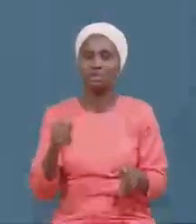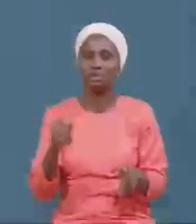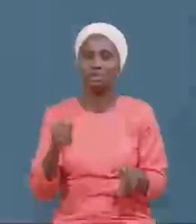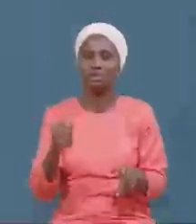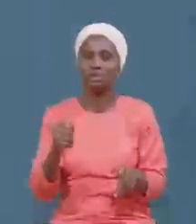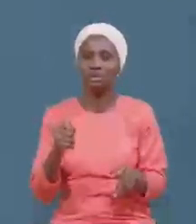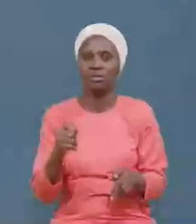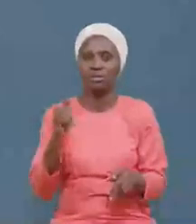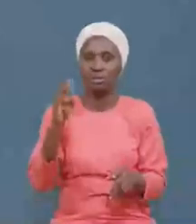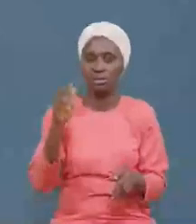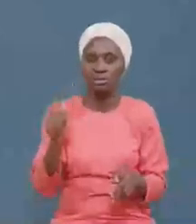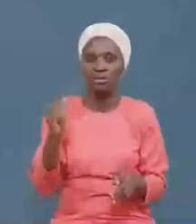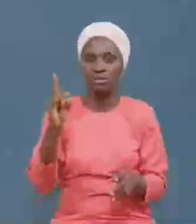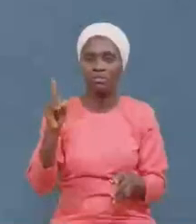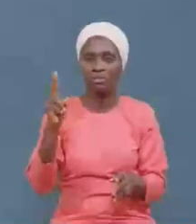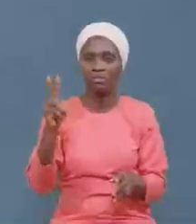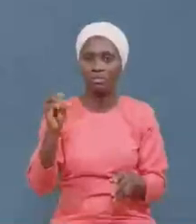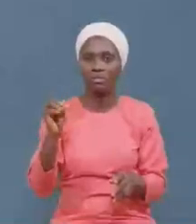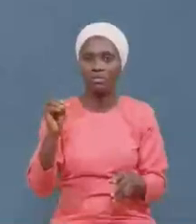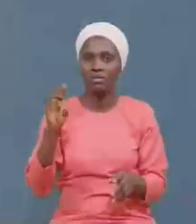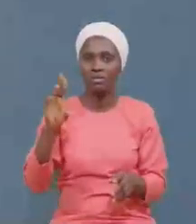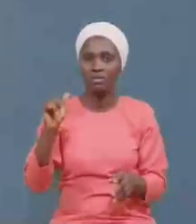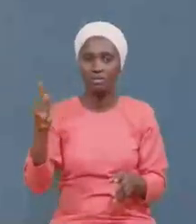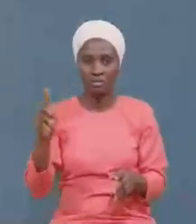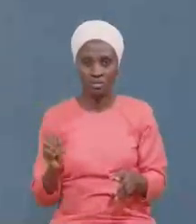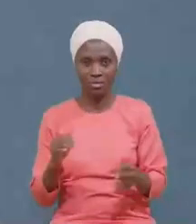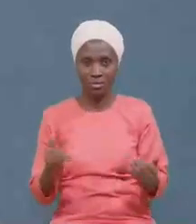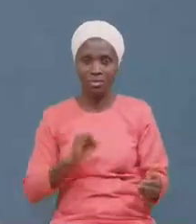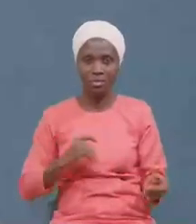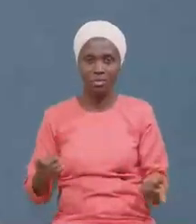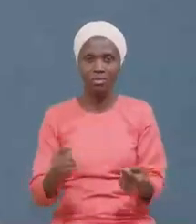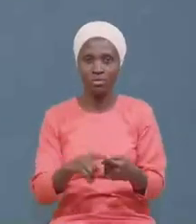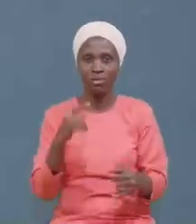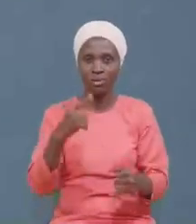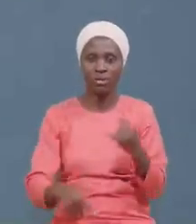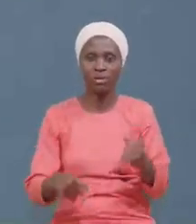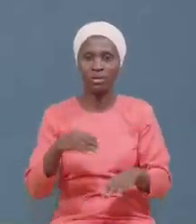Et nous sommes arrivés à S dans Christmas.